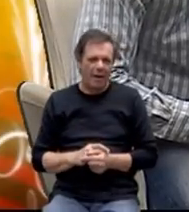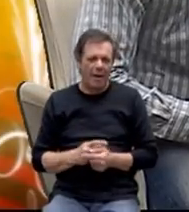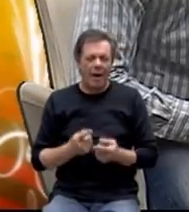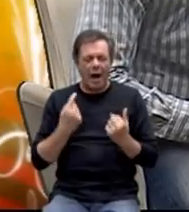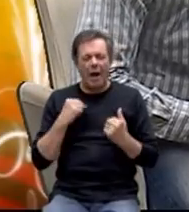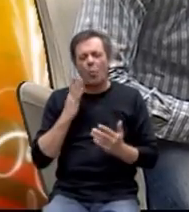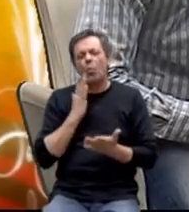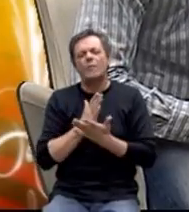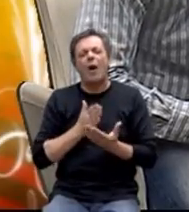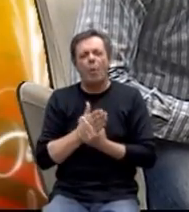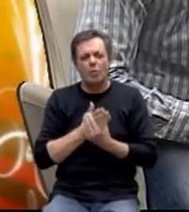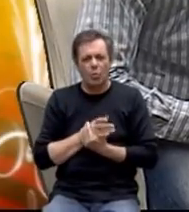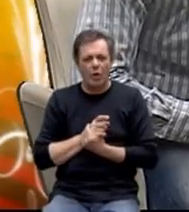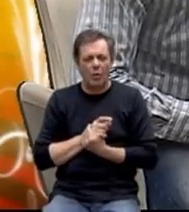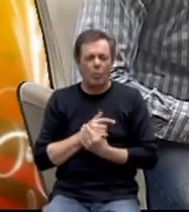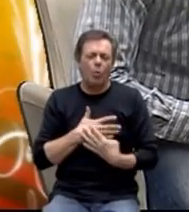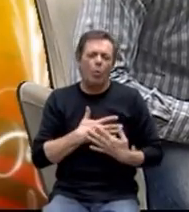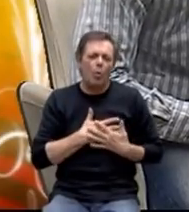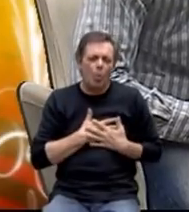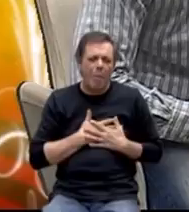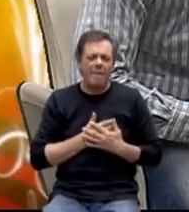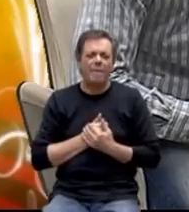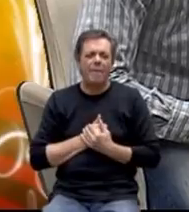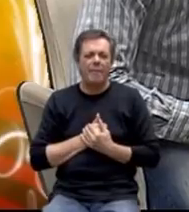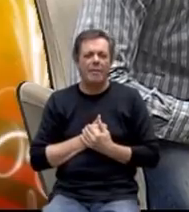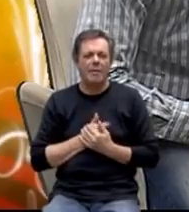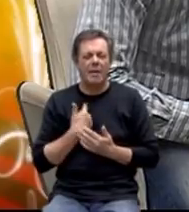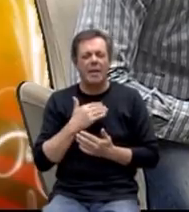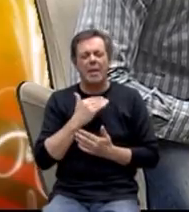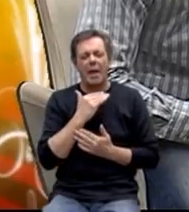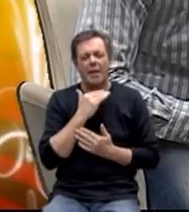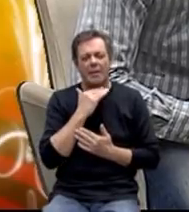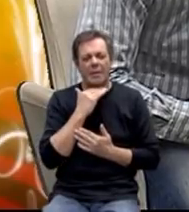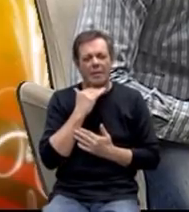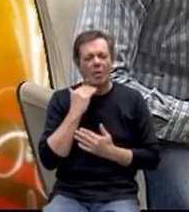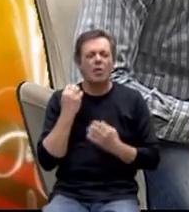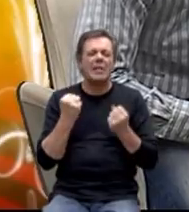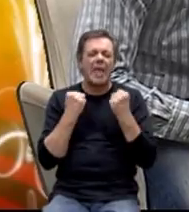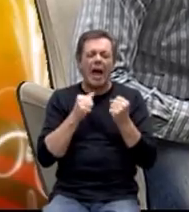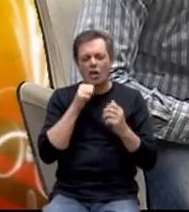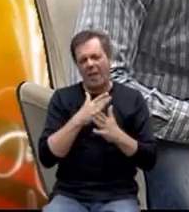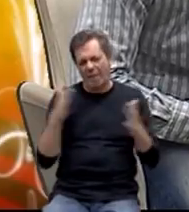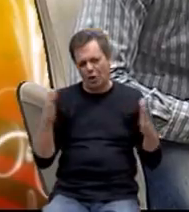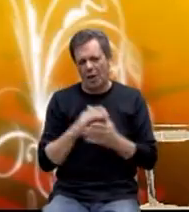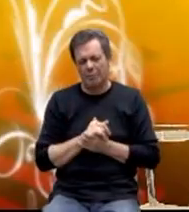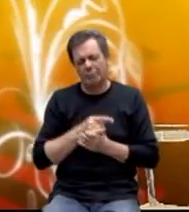U svakom slučaju je ljubav dosta, dosta jača i veća.